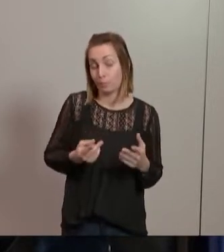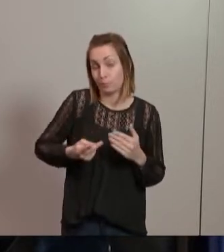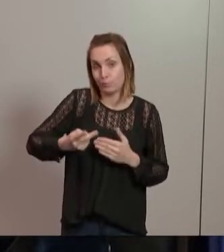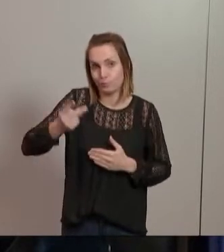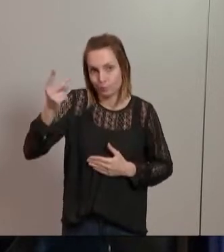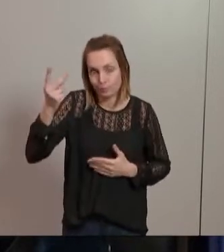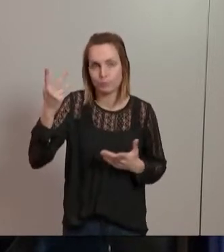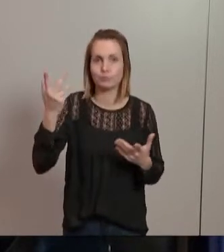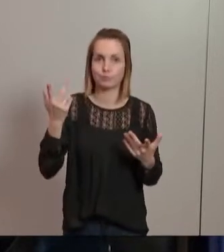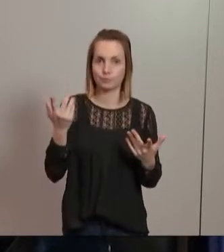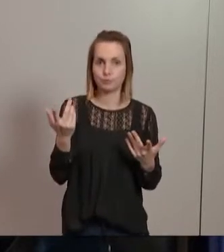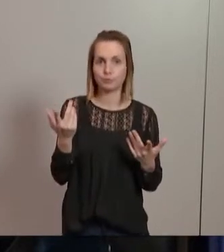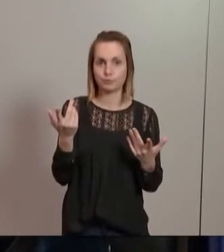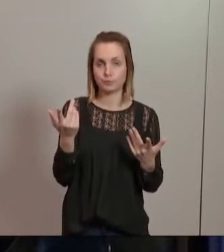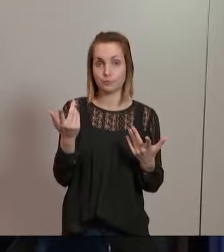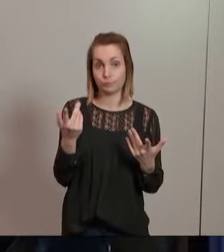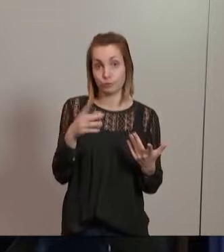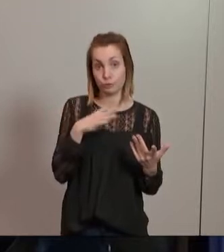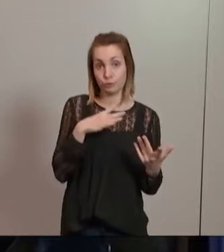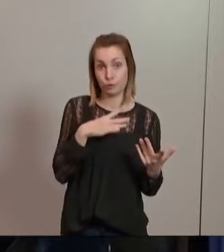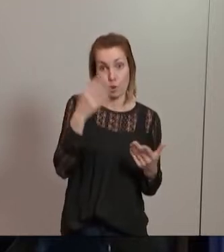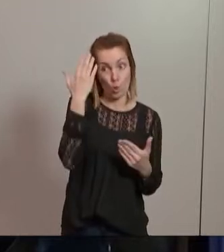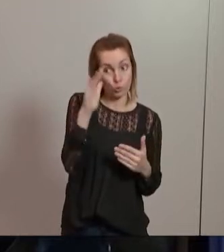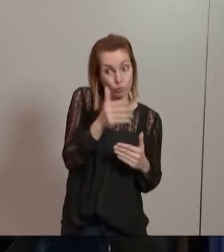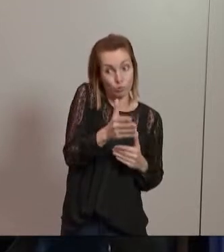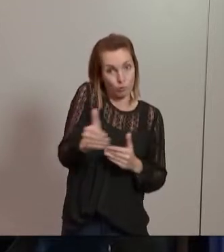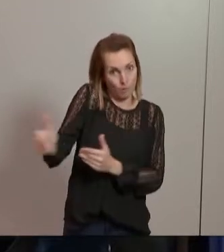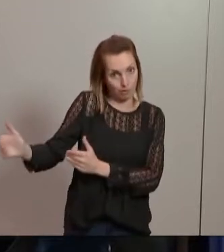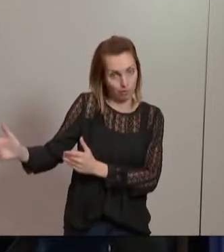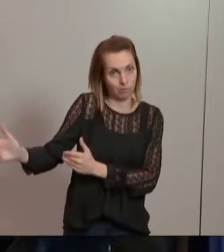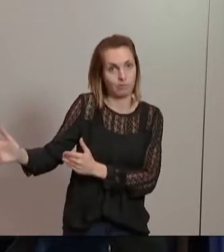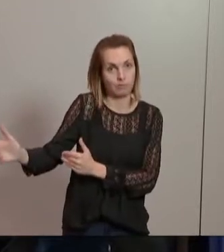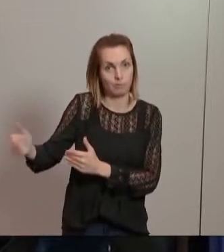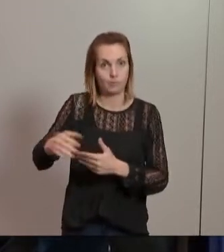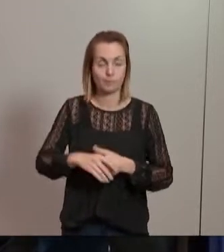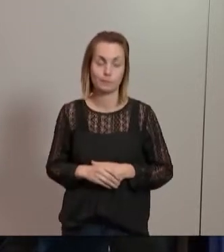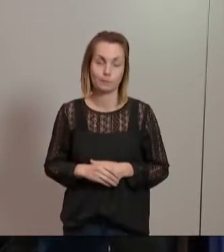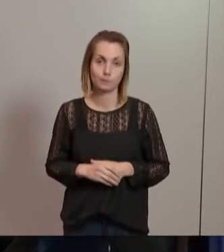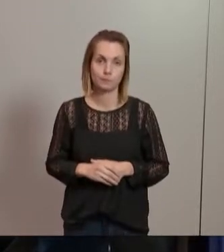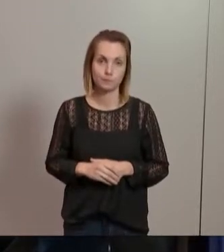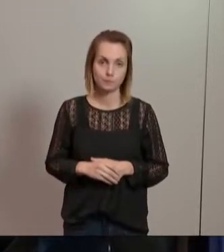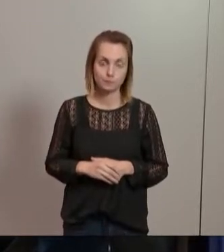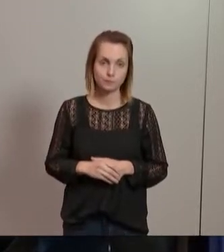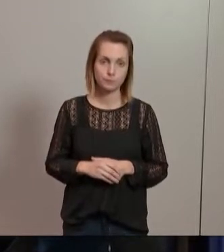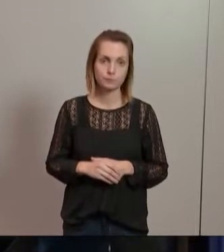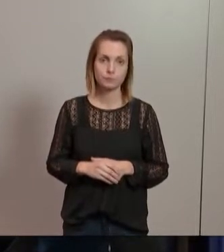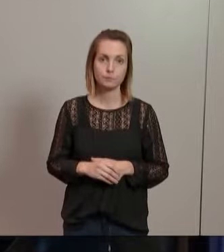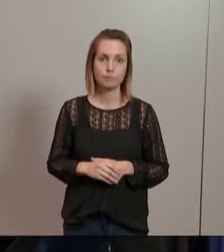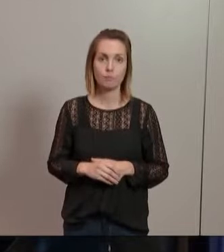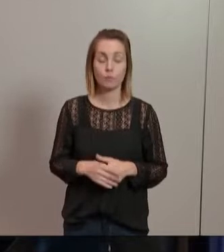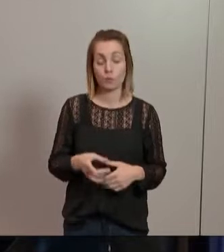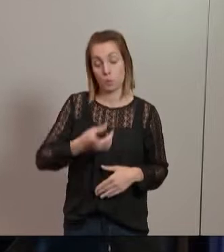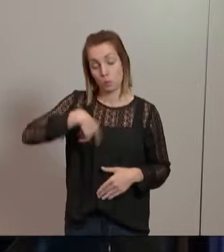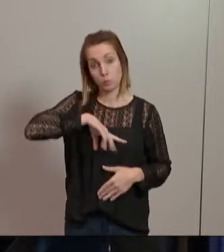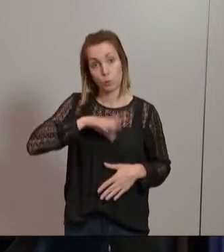régulièrement investir des champs qui ne relève pas de sa compétence. Nous